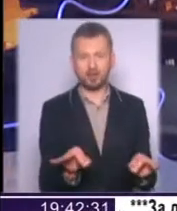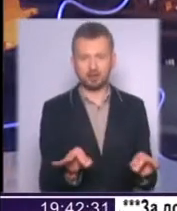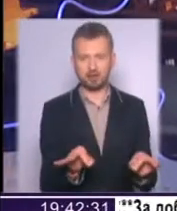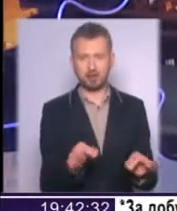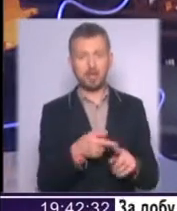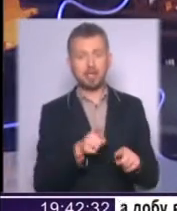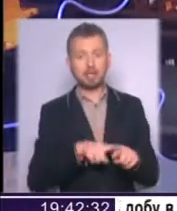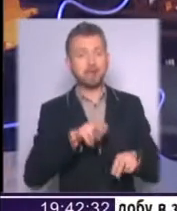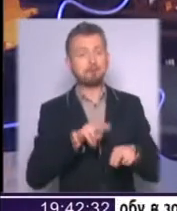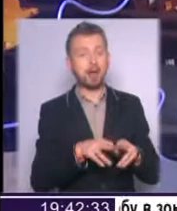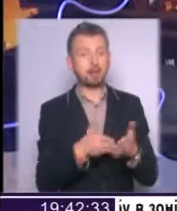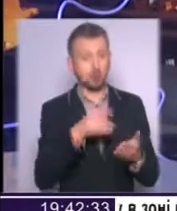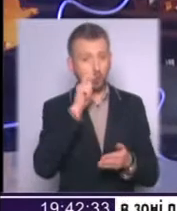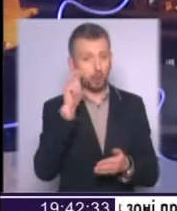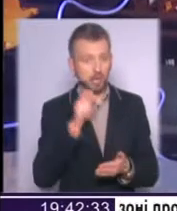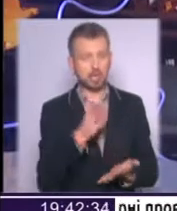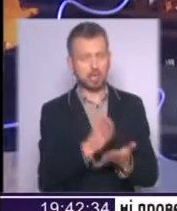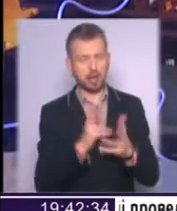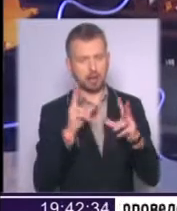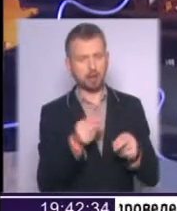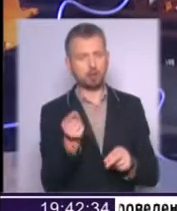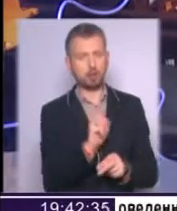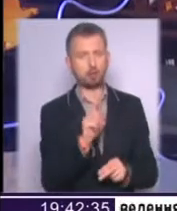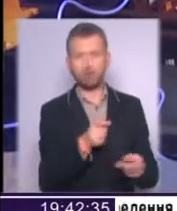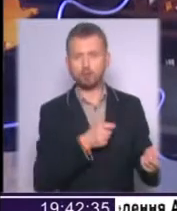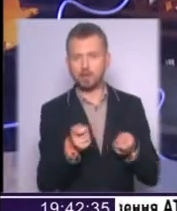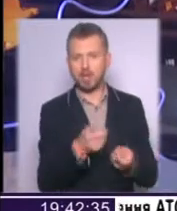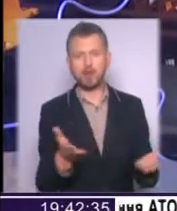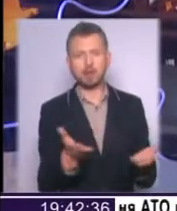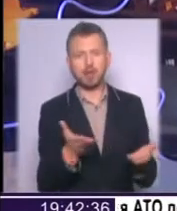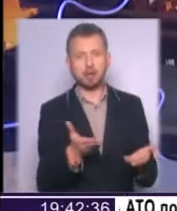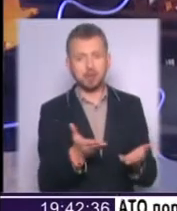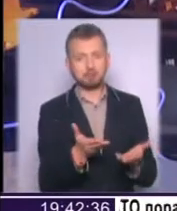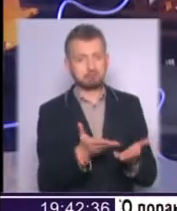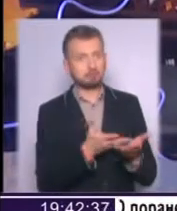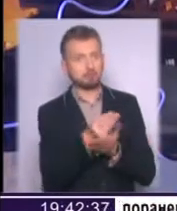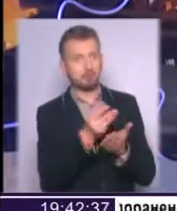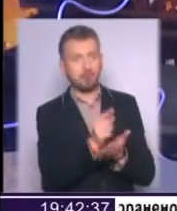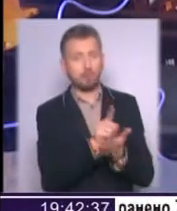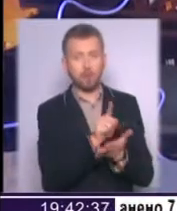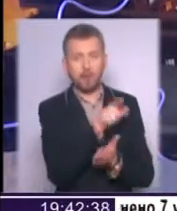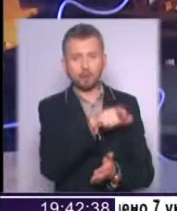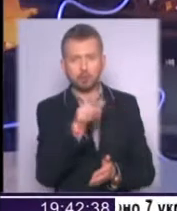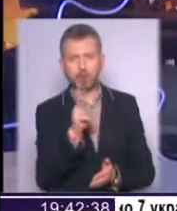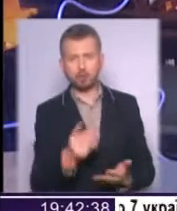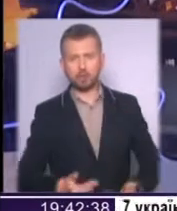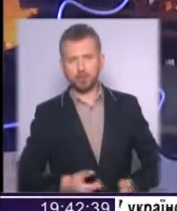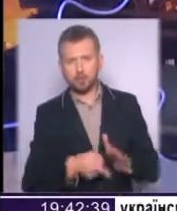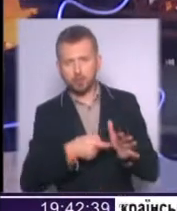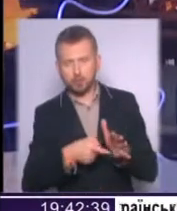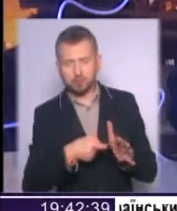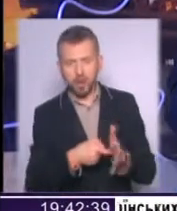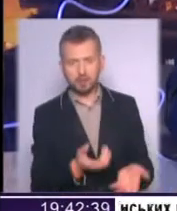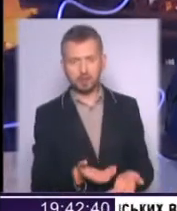цей паспорт український тут є гарантією того, що влада, яка утримується на податки, знову ж таки, і людей, які живуть на Донбасі, так, чи утримувалась